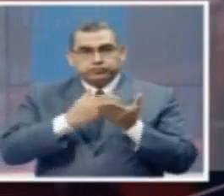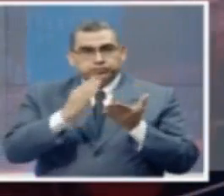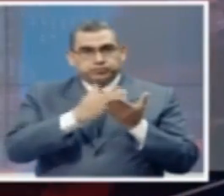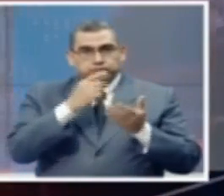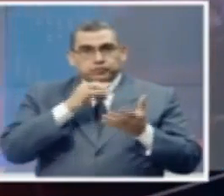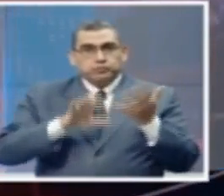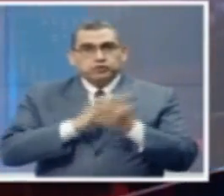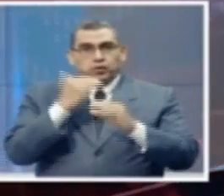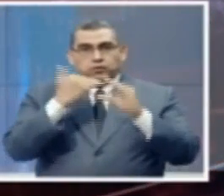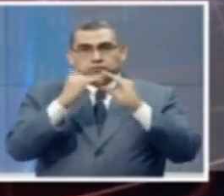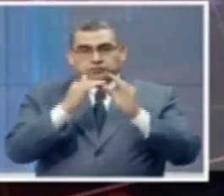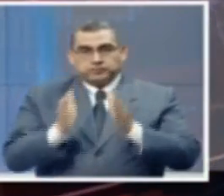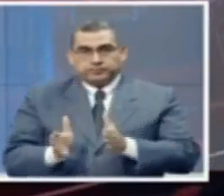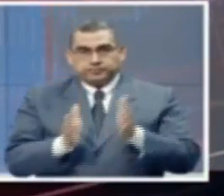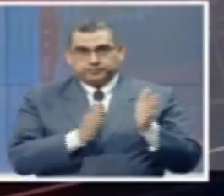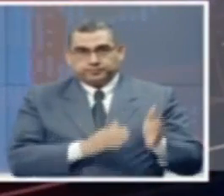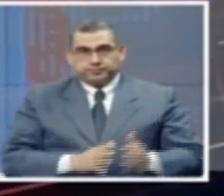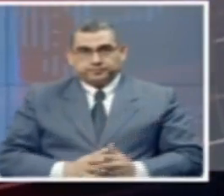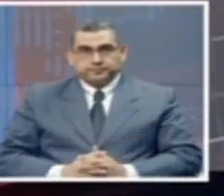منظومة الشكاوى.